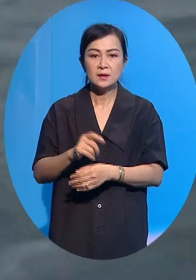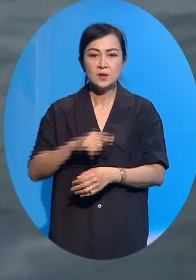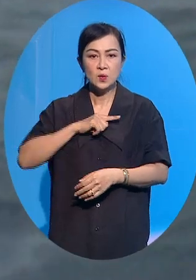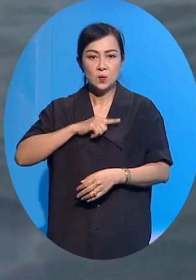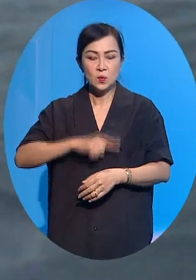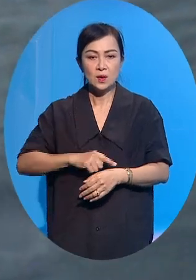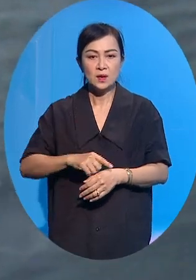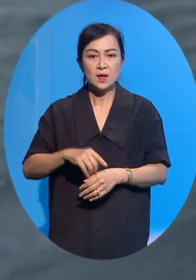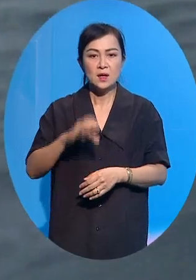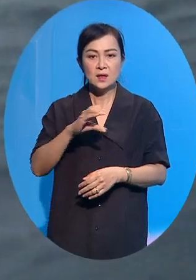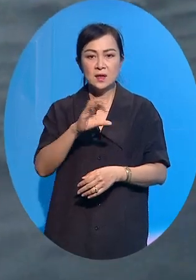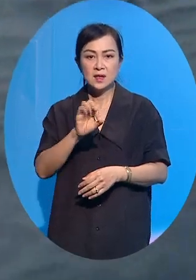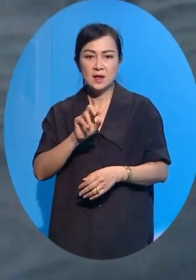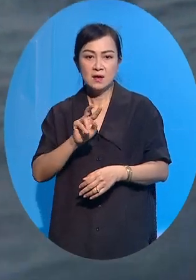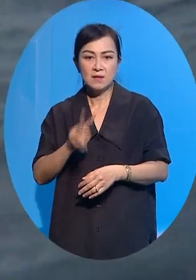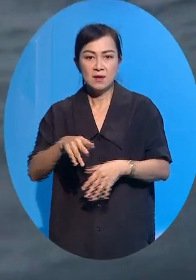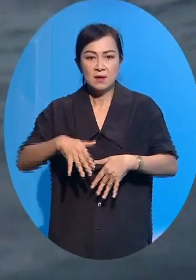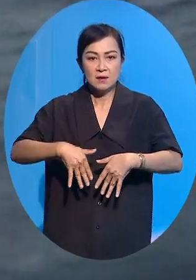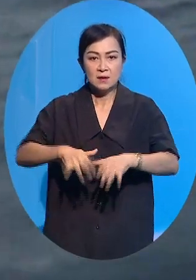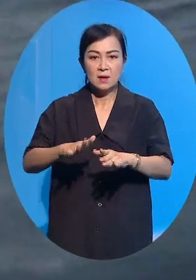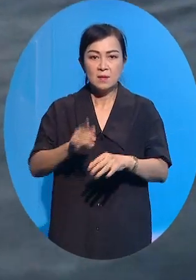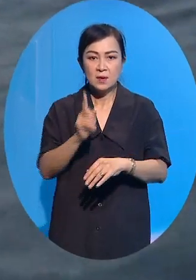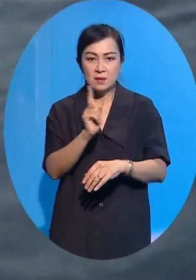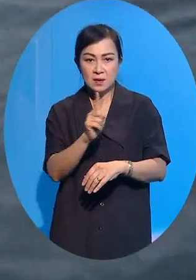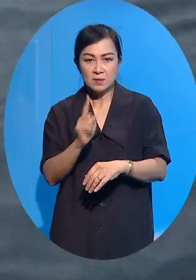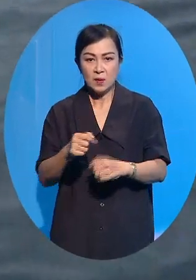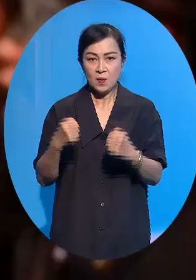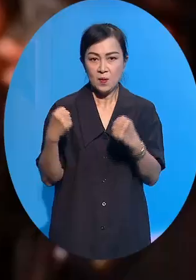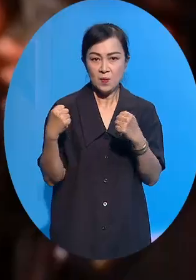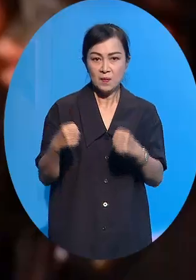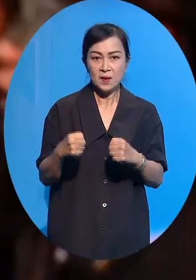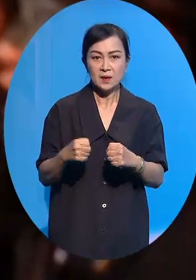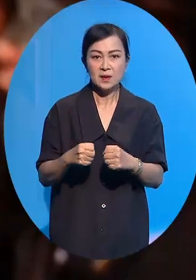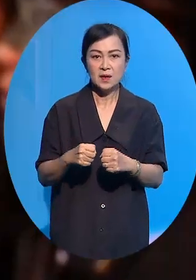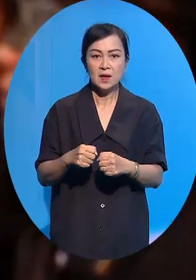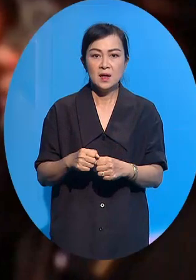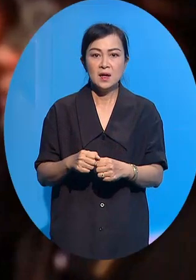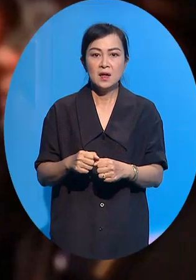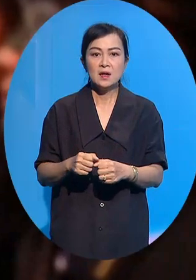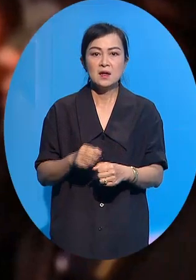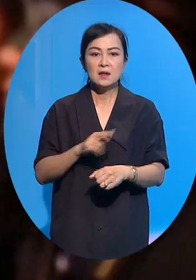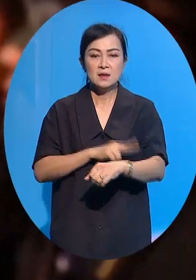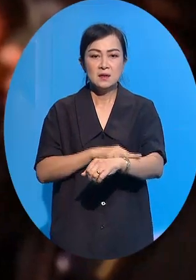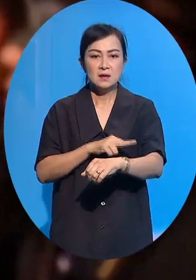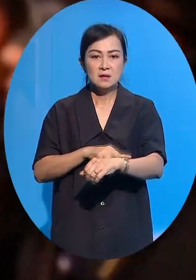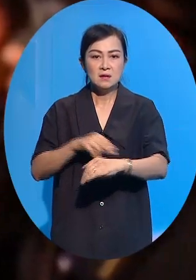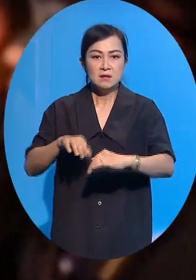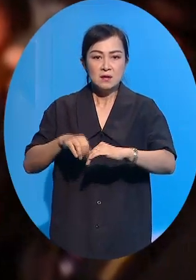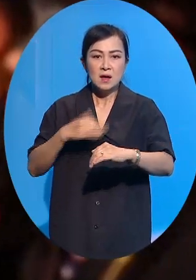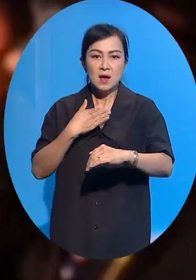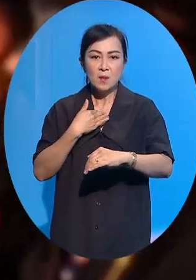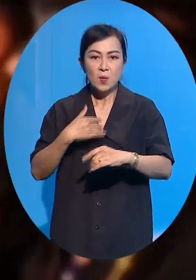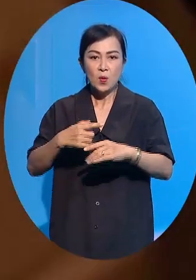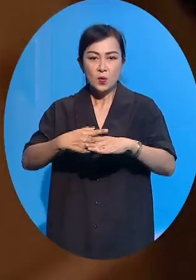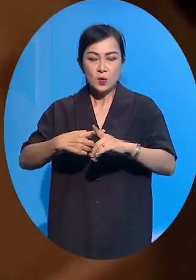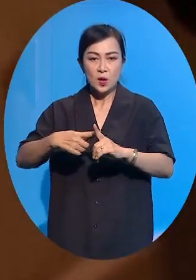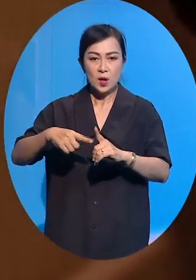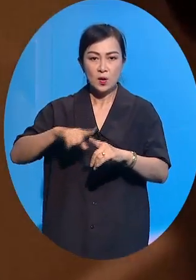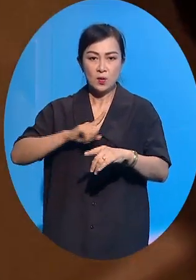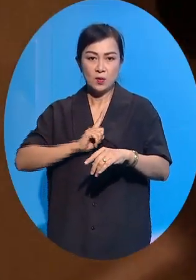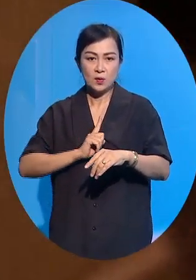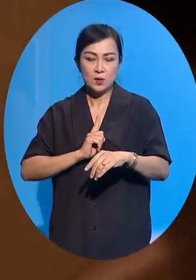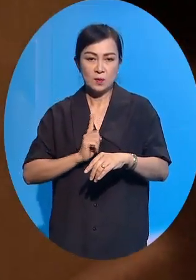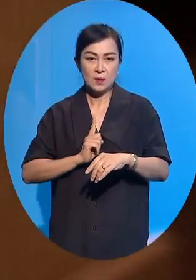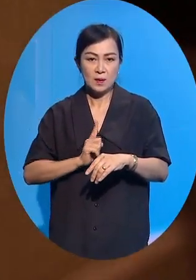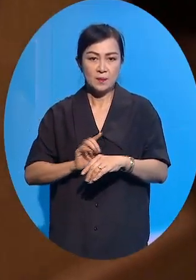Quốc. Theo CCTV, cuộc tập trận là lời cảnh báo mạnh mẽ đối với sự thông đồng giữa lực lượng ly khai muốn Đài Loan độc lập và thế lực